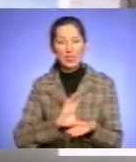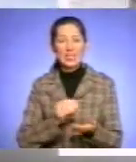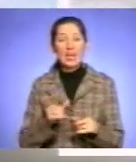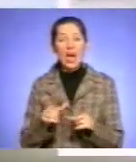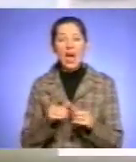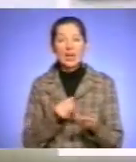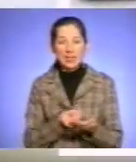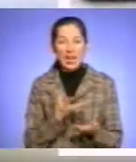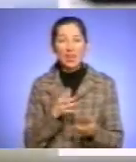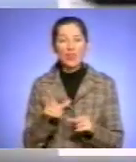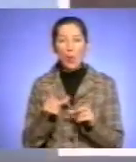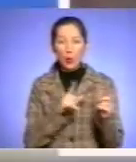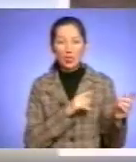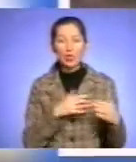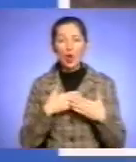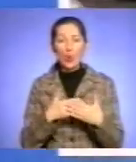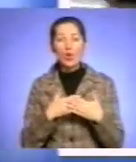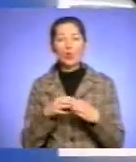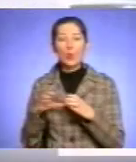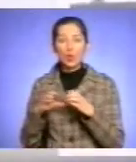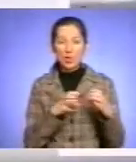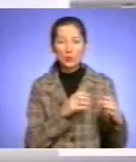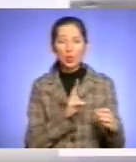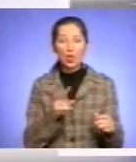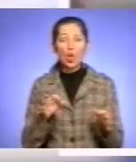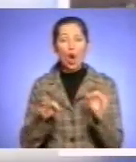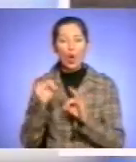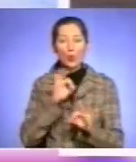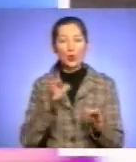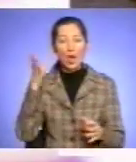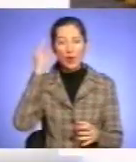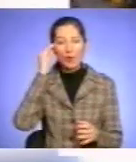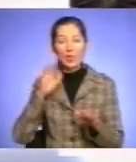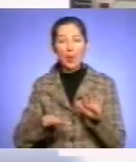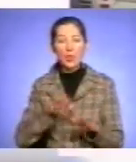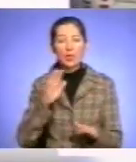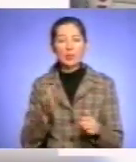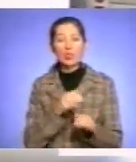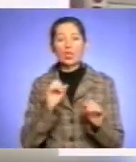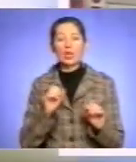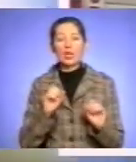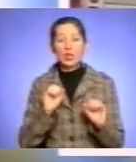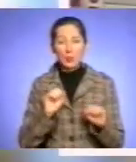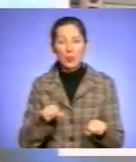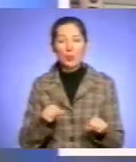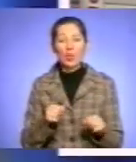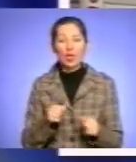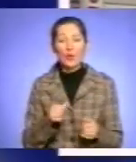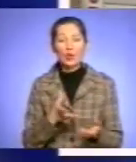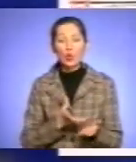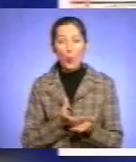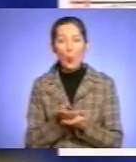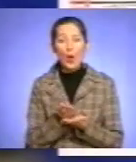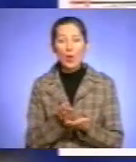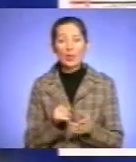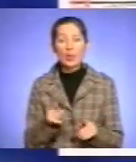проїзд у громадському транспорті, у яких рекомендує врахувати баланс між платоспроможним попитом на послуги та обсягом витрат